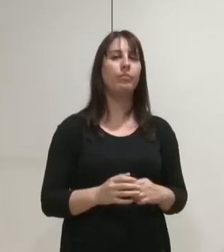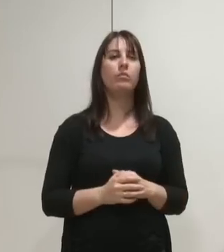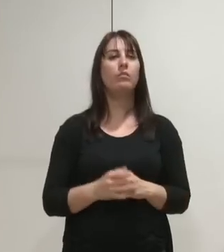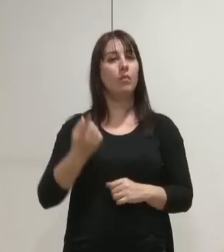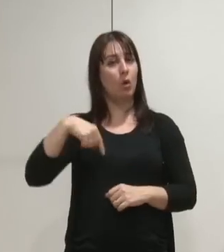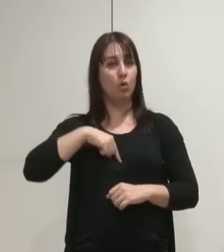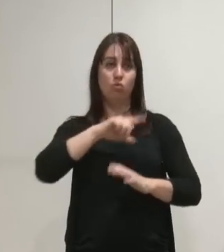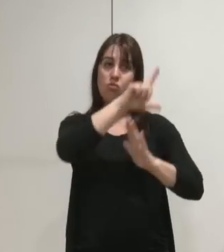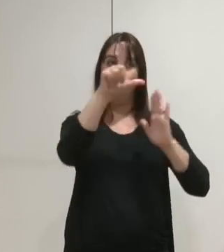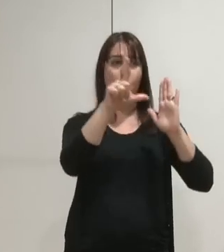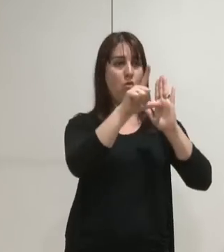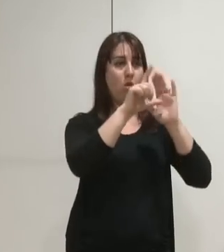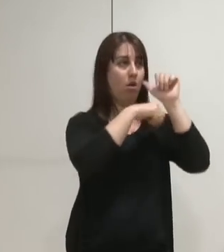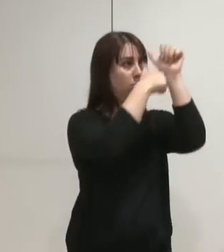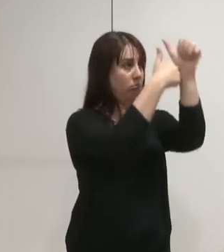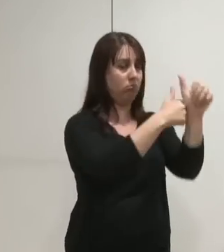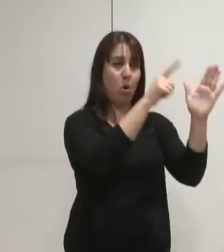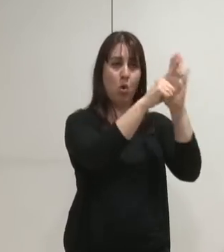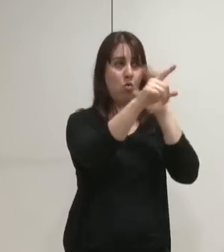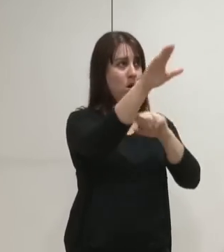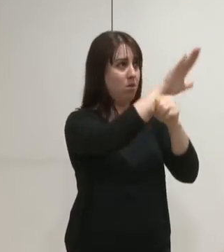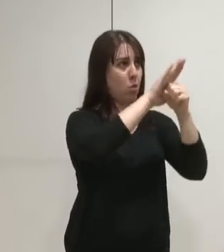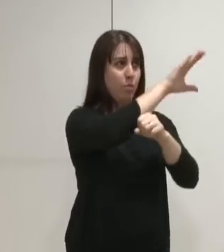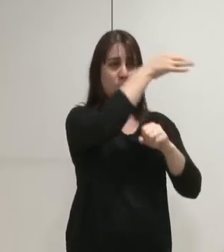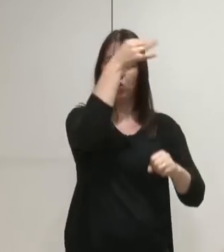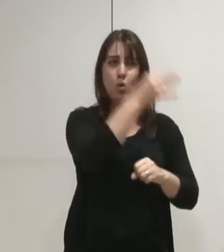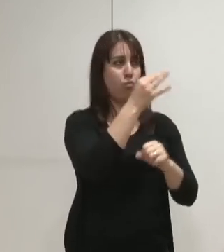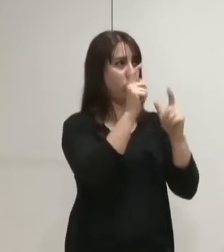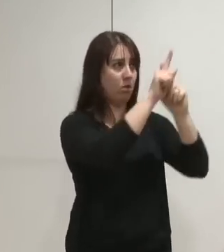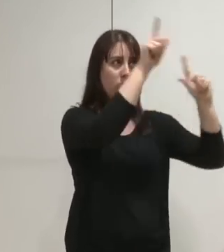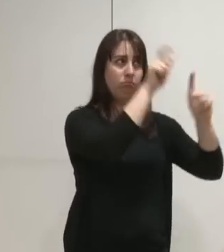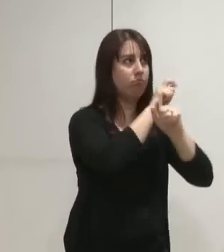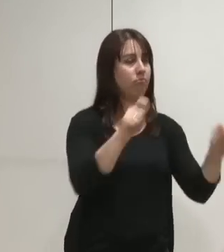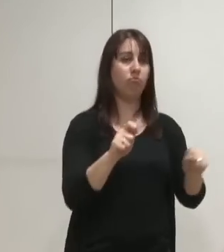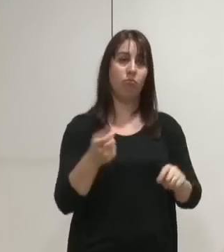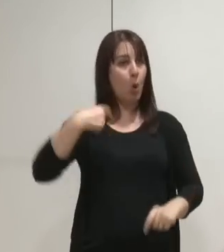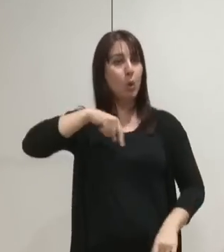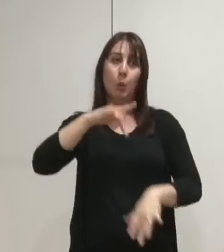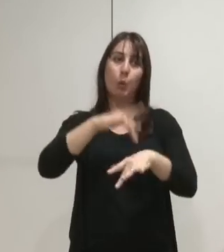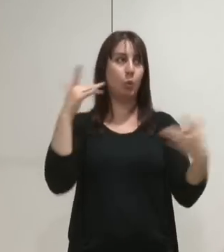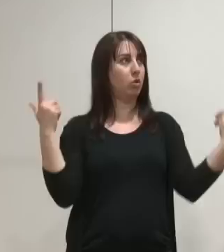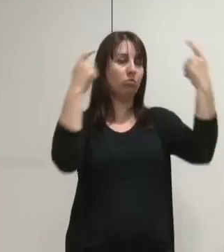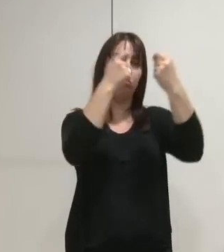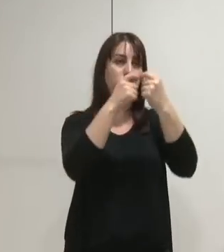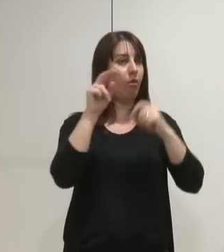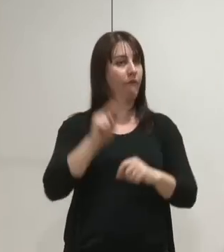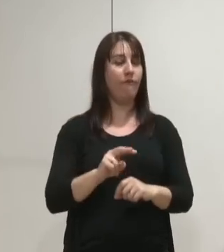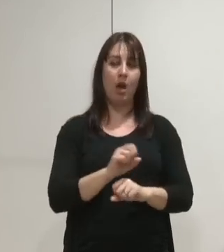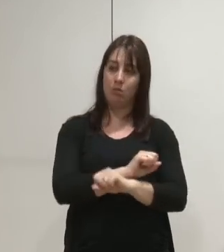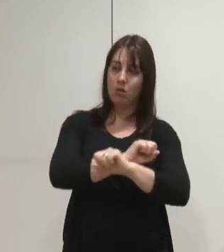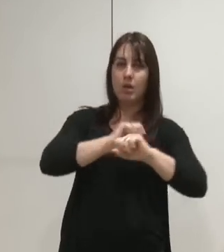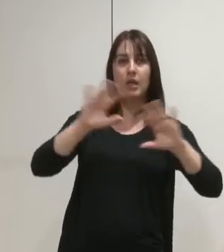respecter la loi toute la loi et rien que la loi et c'est ce que nous avons fait et je crois dans la clarté qui permet